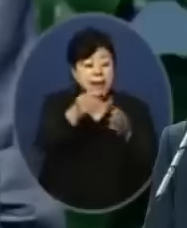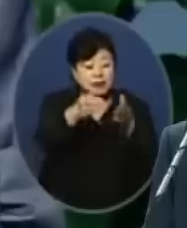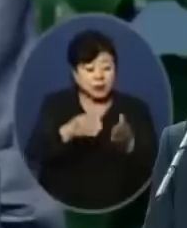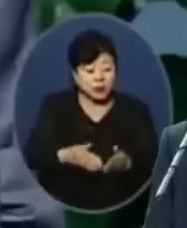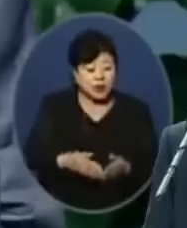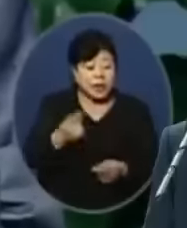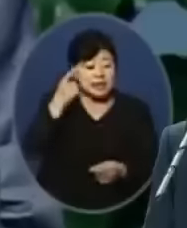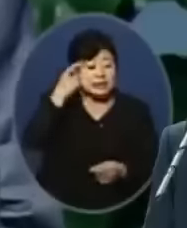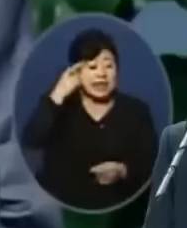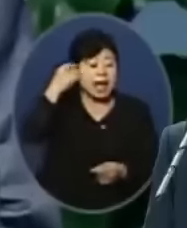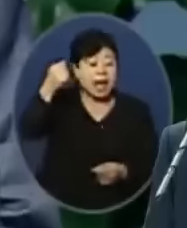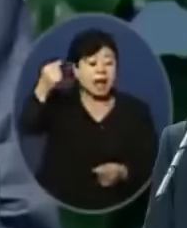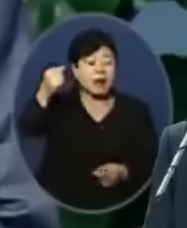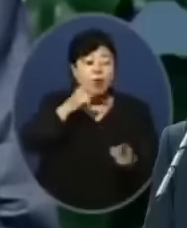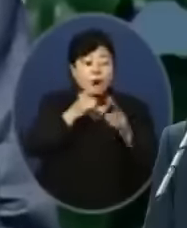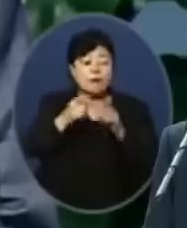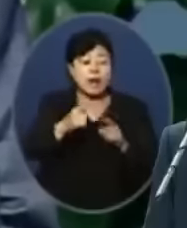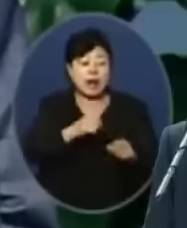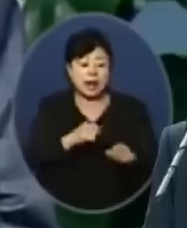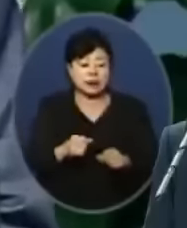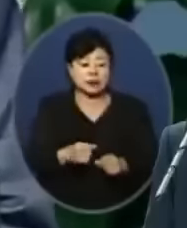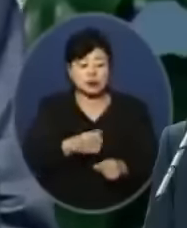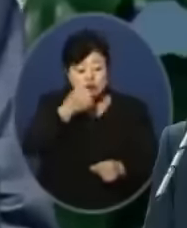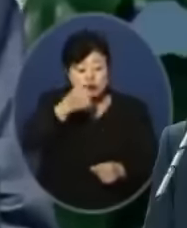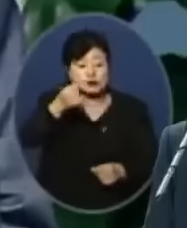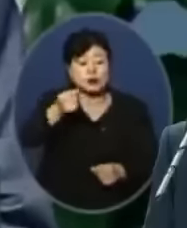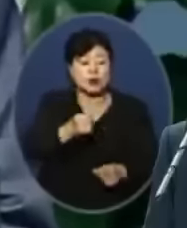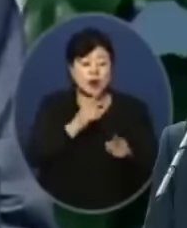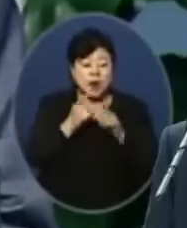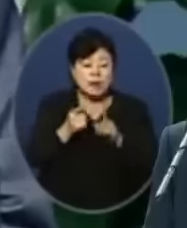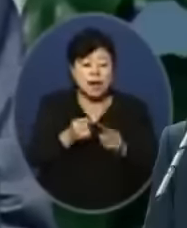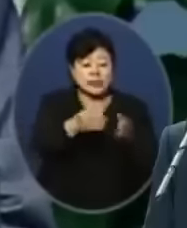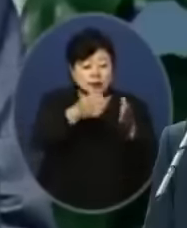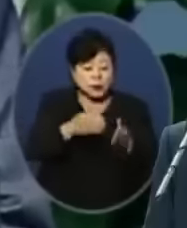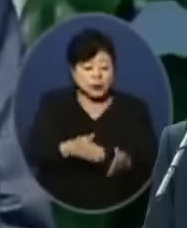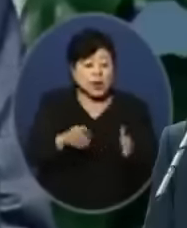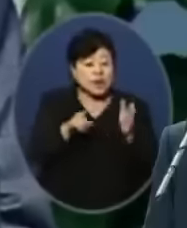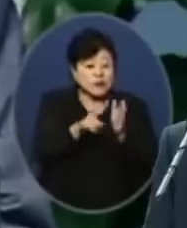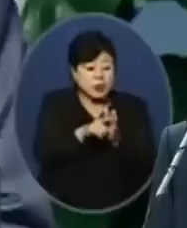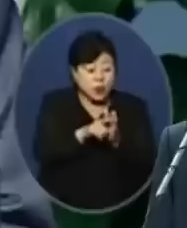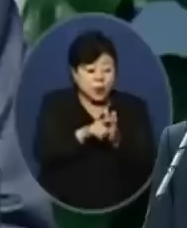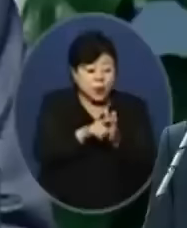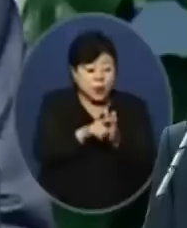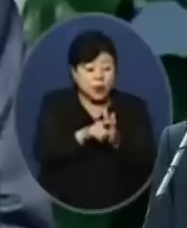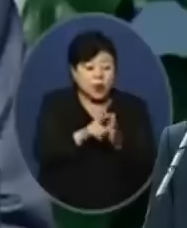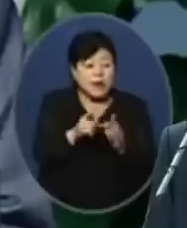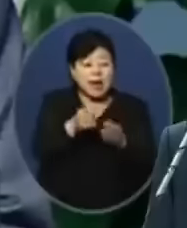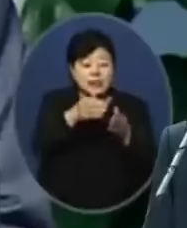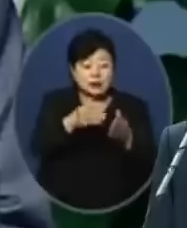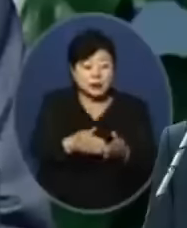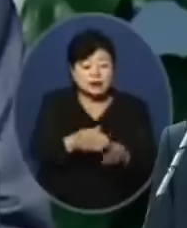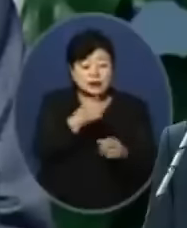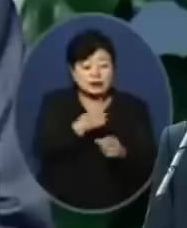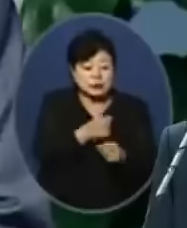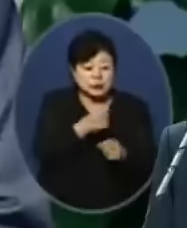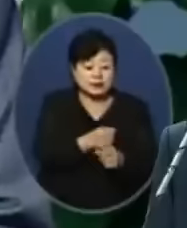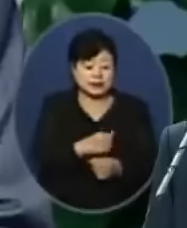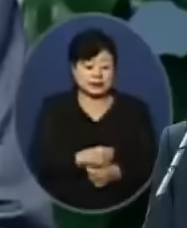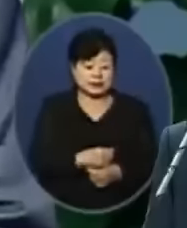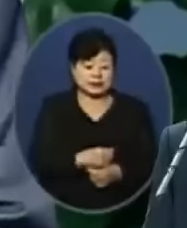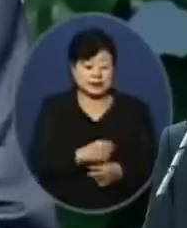통해서 생각을 하고 말을 해서 꿈을 꾸고 말을 통해서 믿고 말을 통해서 창조하는